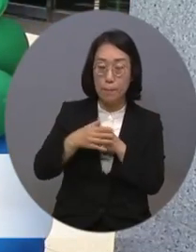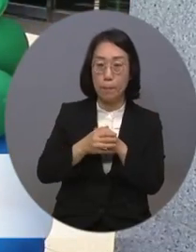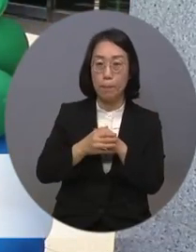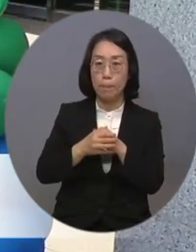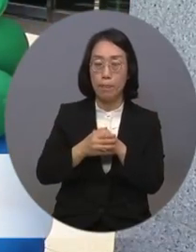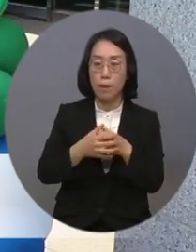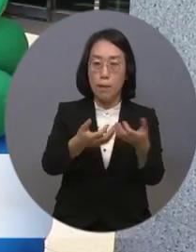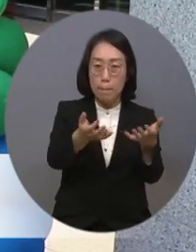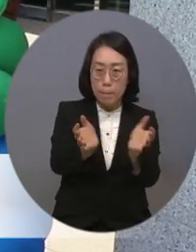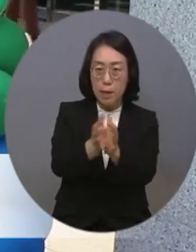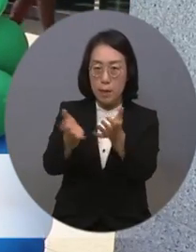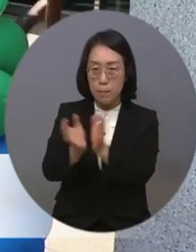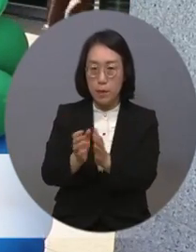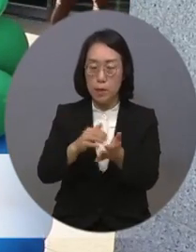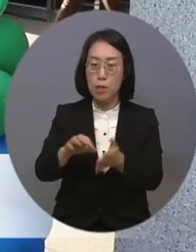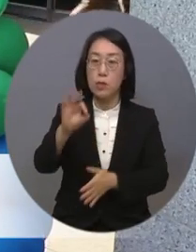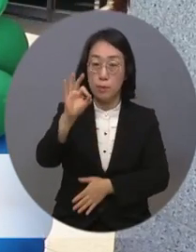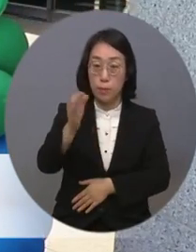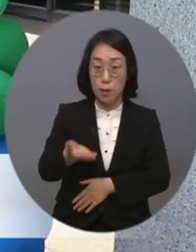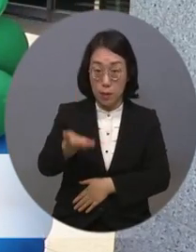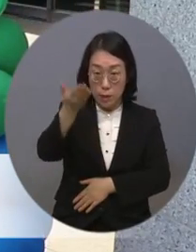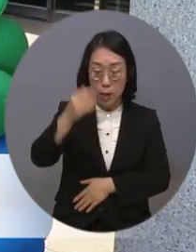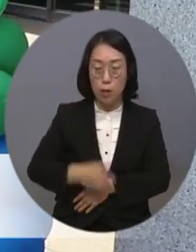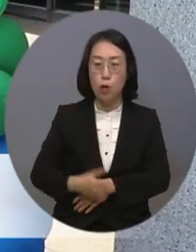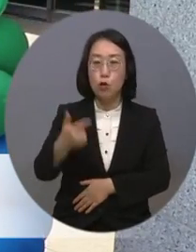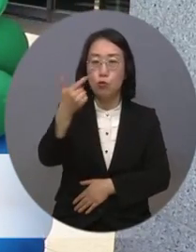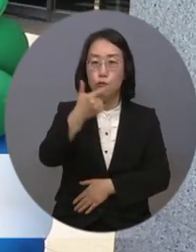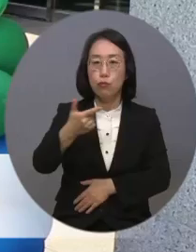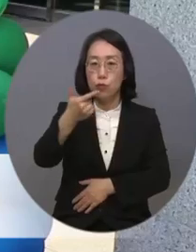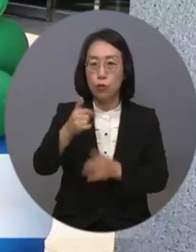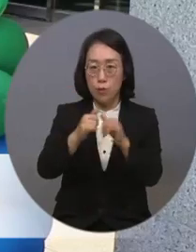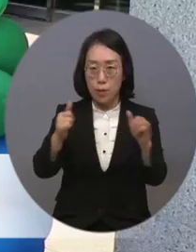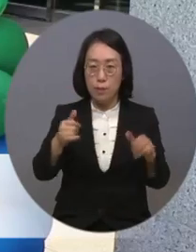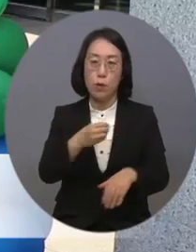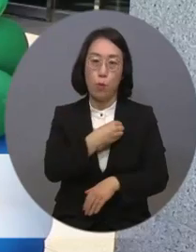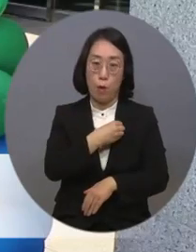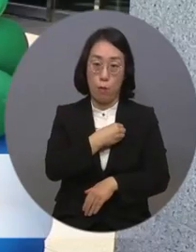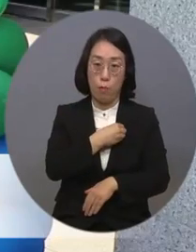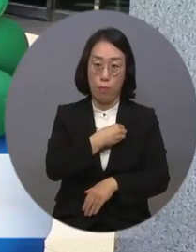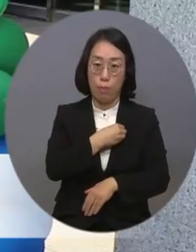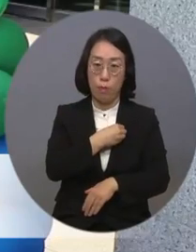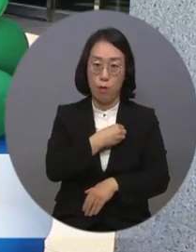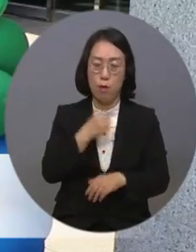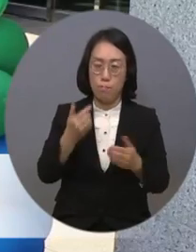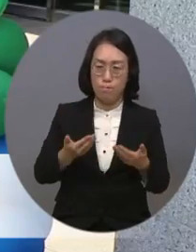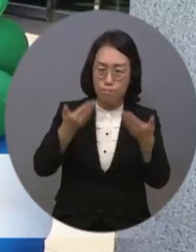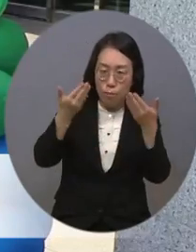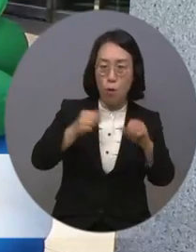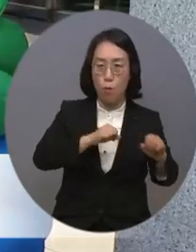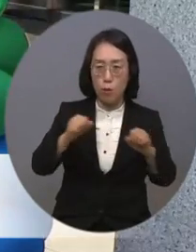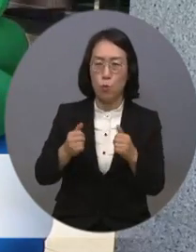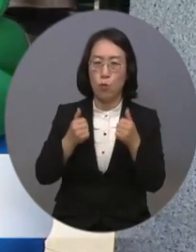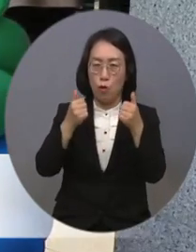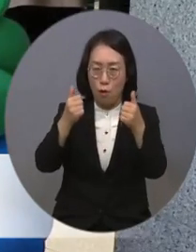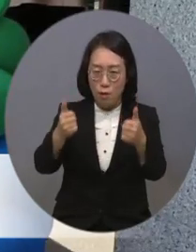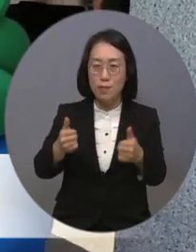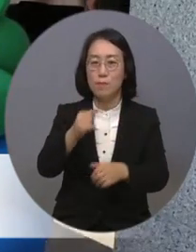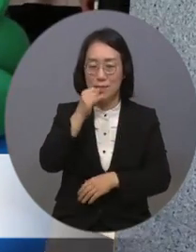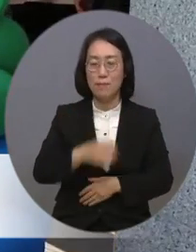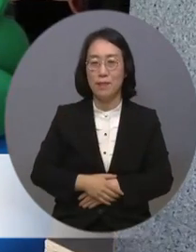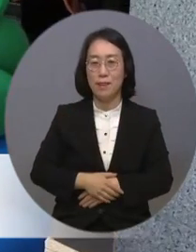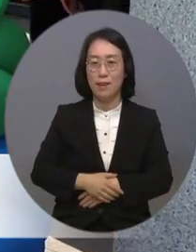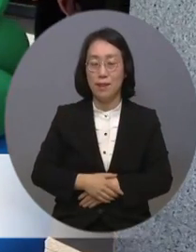10여 개 단체가 6천여 명이 회원들이 열심히 봉사활동을 하고 있습니다.